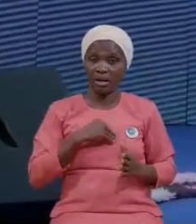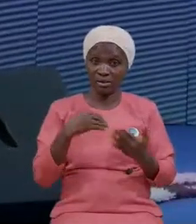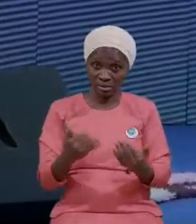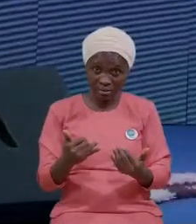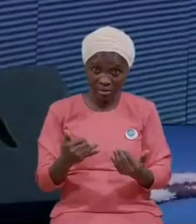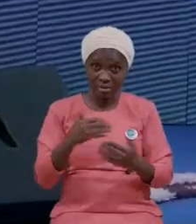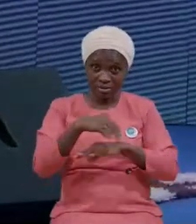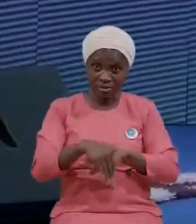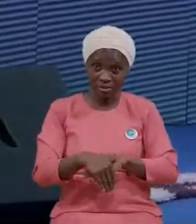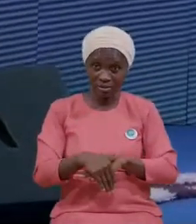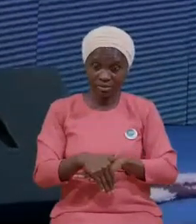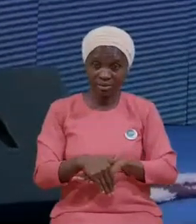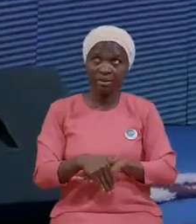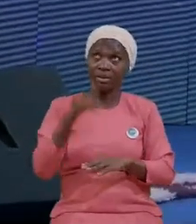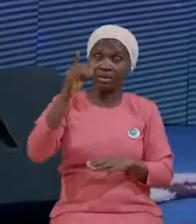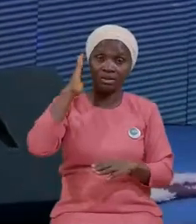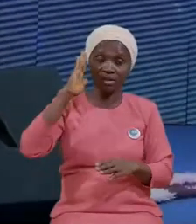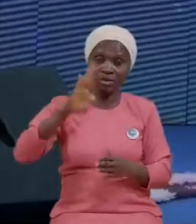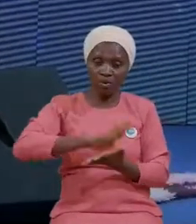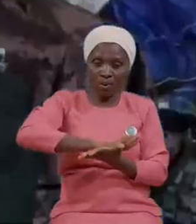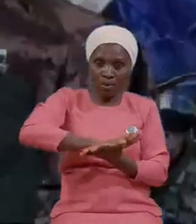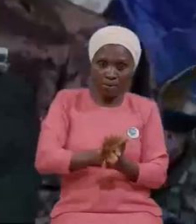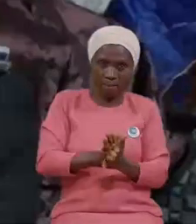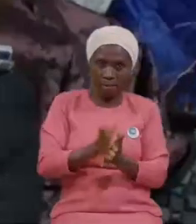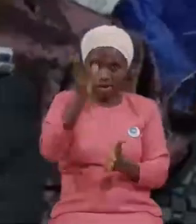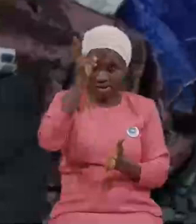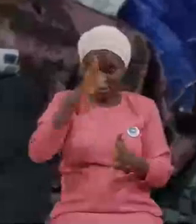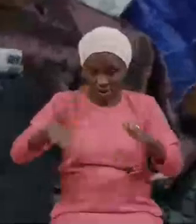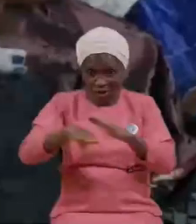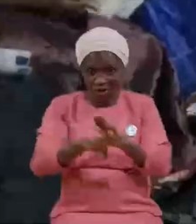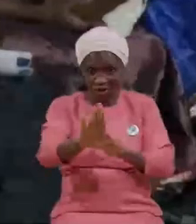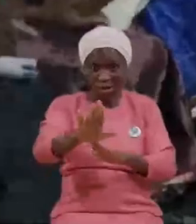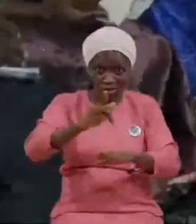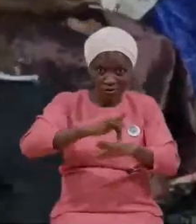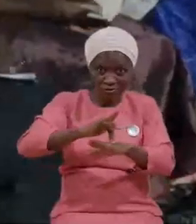Et ce soir, il brisera Satan sous tes pieds.